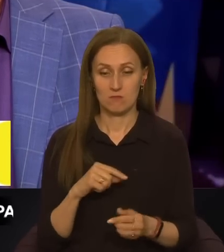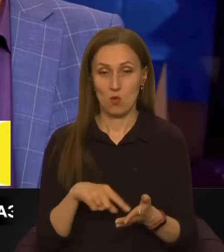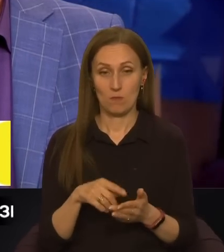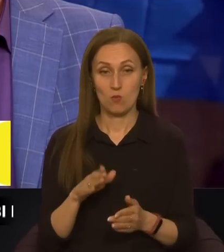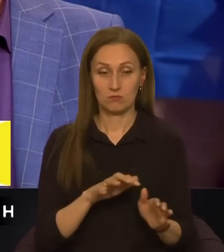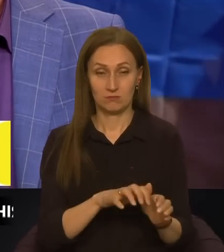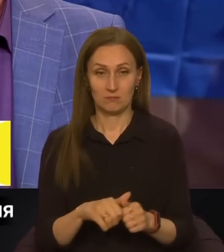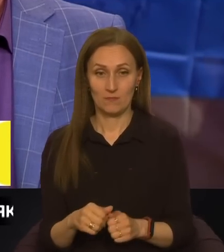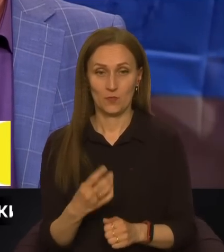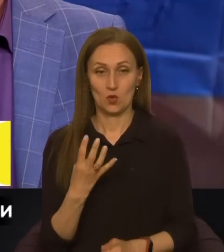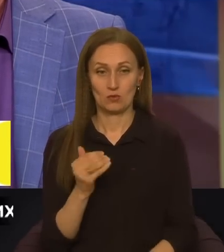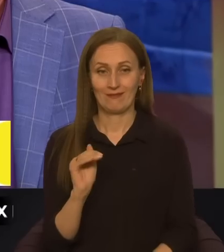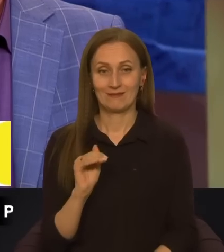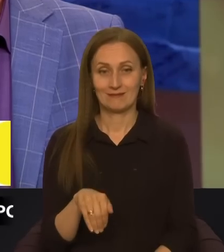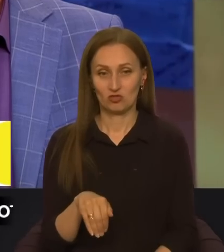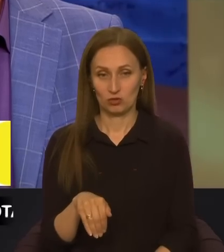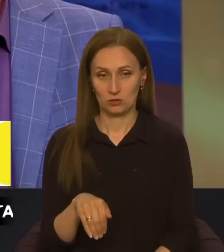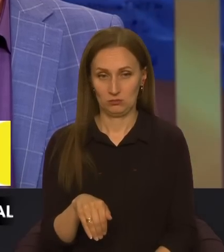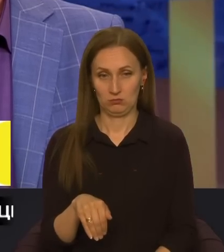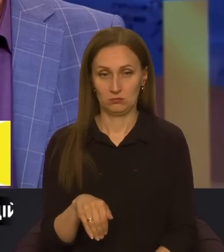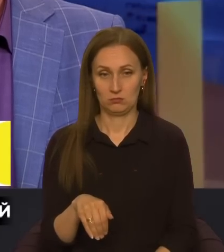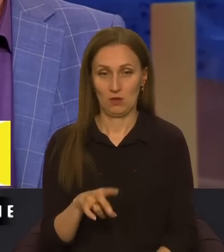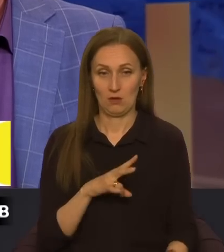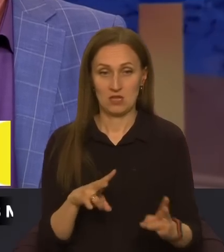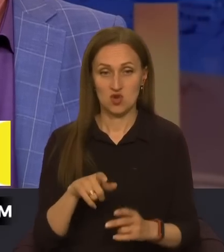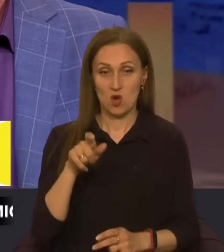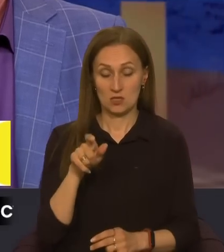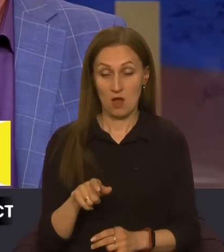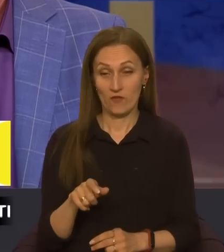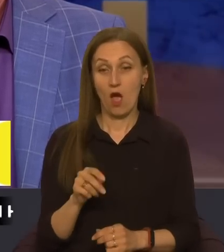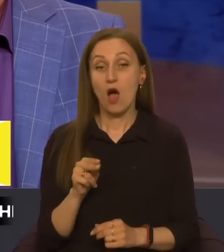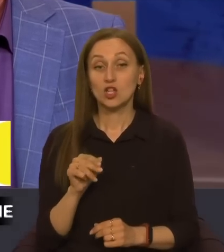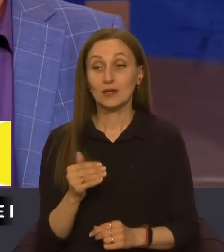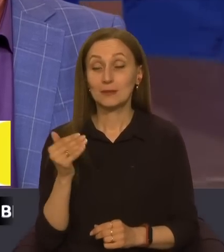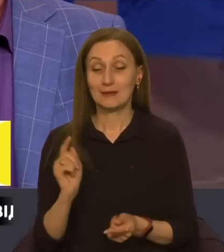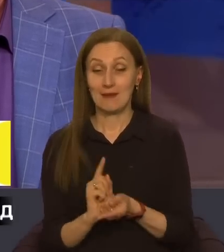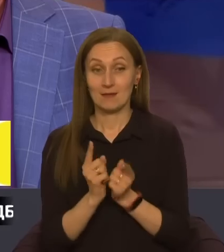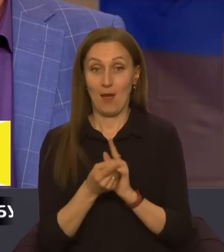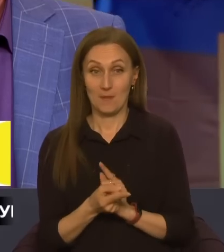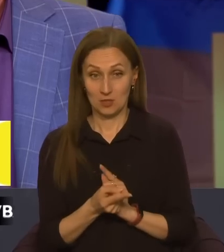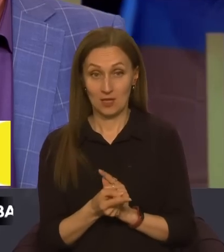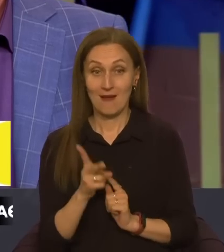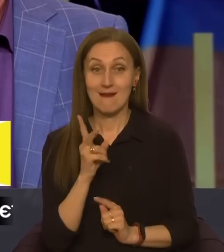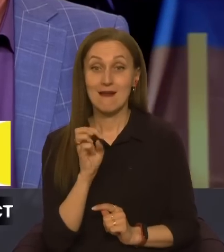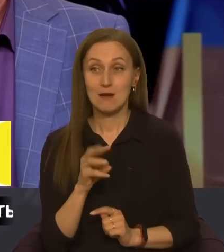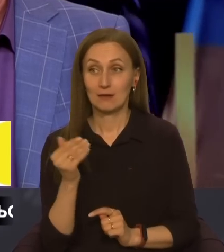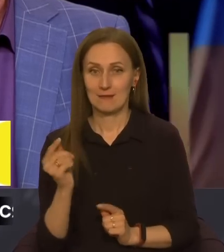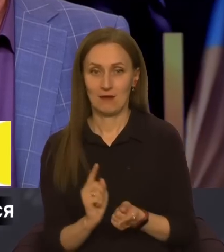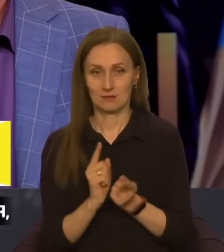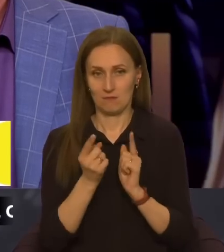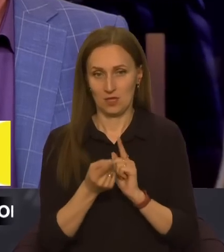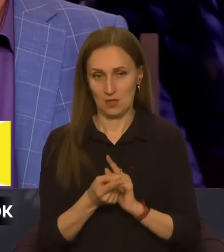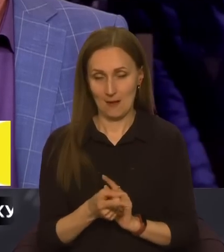буде виведено майже 4 тисячі терористів. А чим їх замінювати, точніше, ким їх